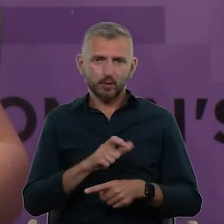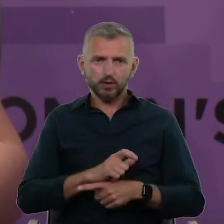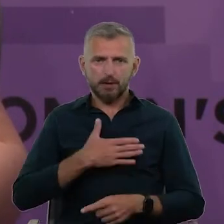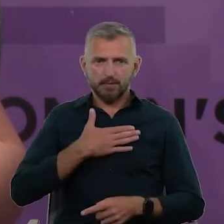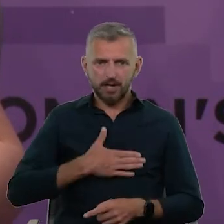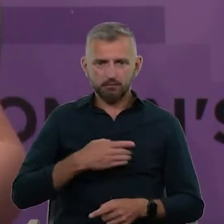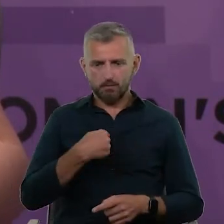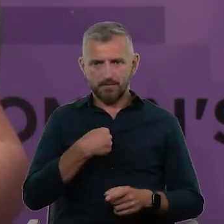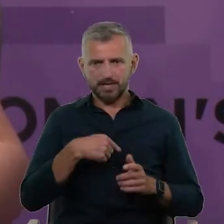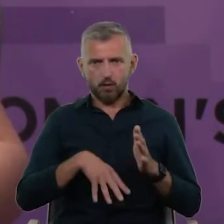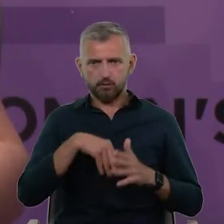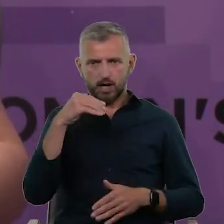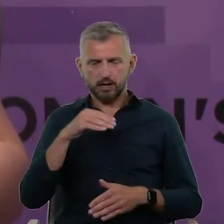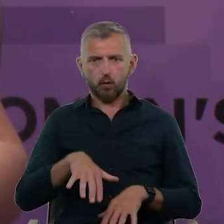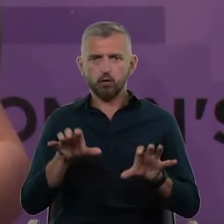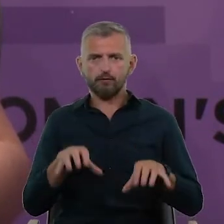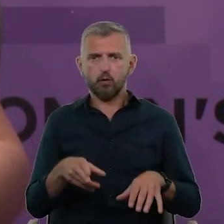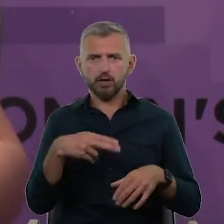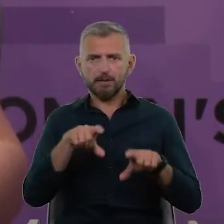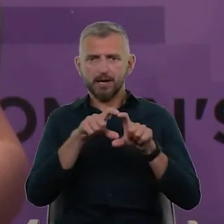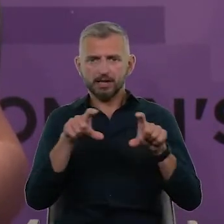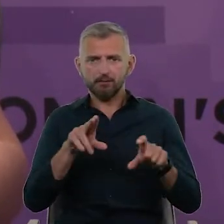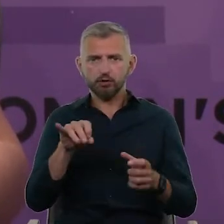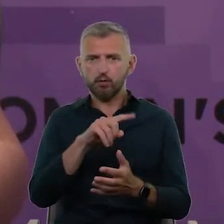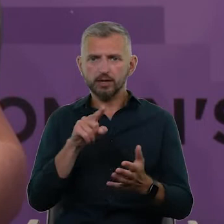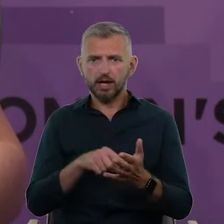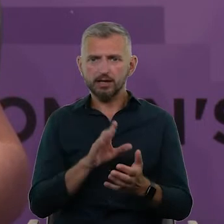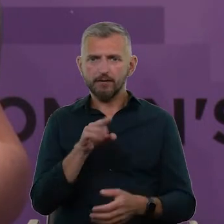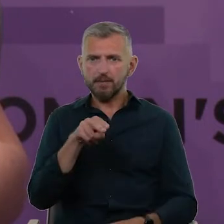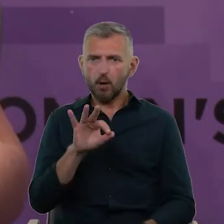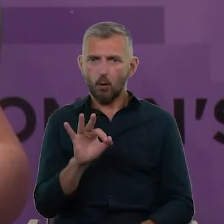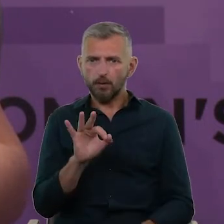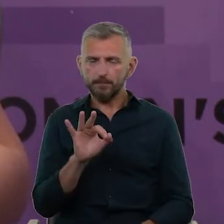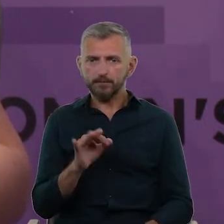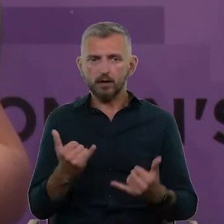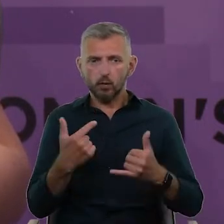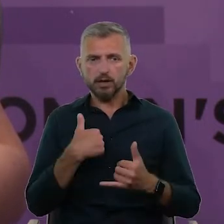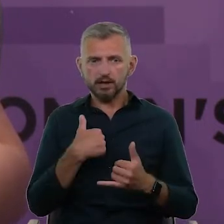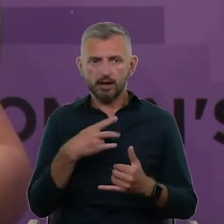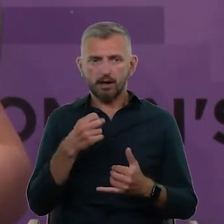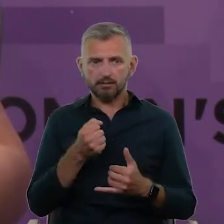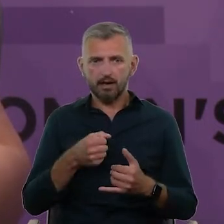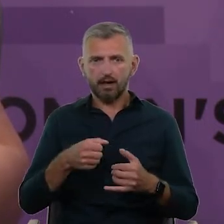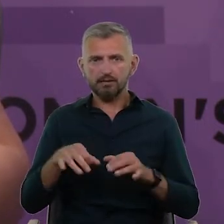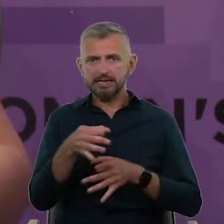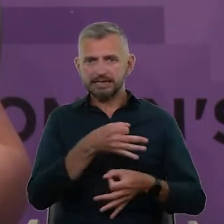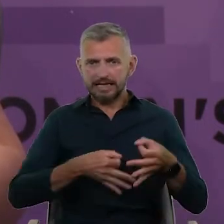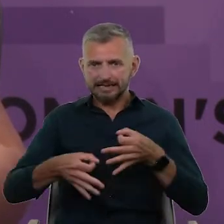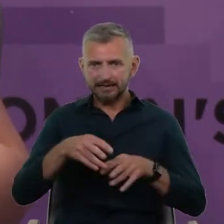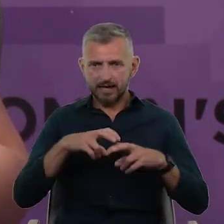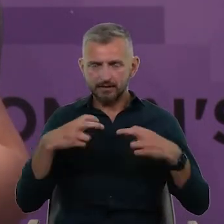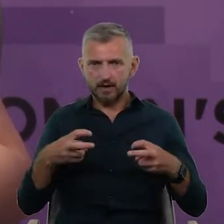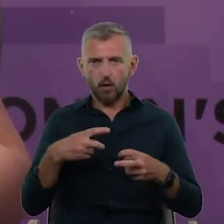приємно обрали головою департаменту по питанням ВПО. І сьогодні я вже на засіданнях обласної ради для